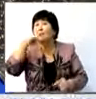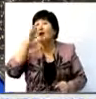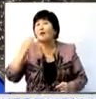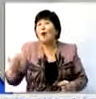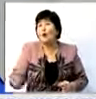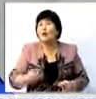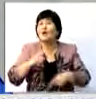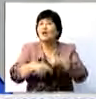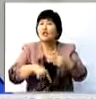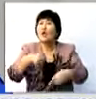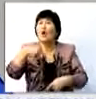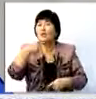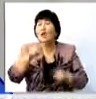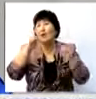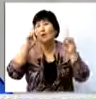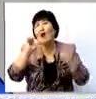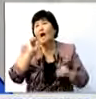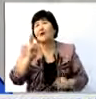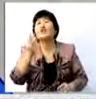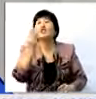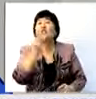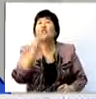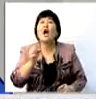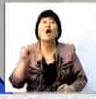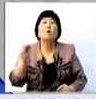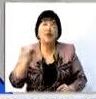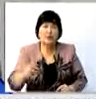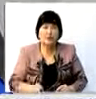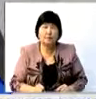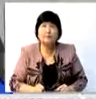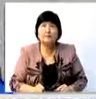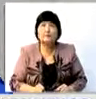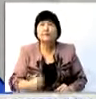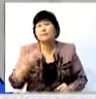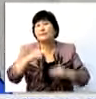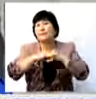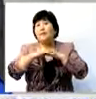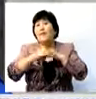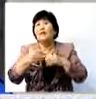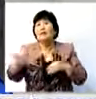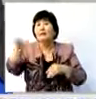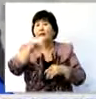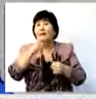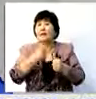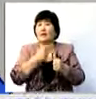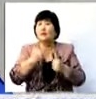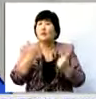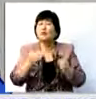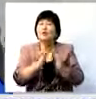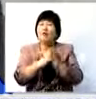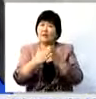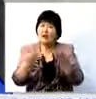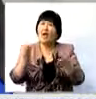ғұмыр жалғау деді өз кезегінде белгілі ақын Шәкизада Әбдіканов. Ұлы дала есімдерін тек біз кітап қып